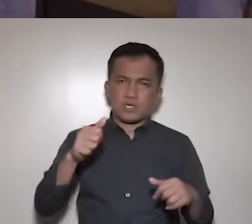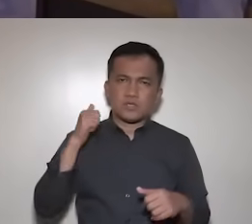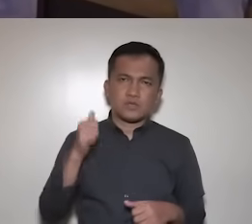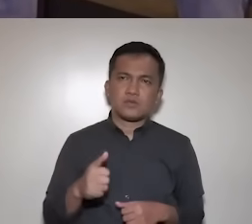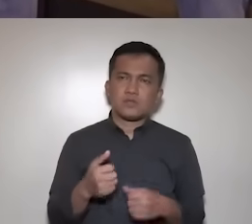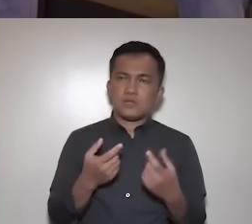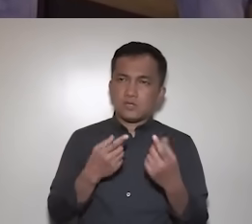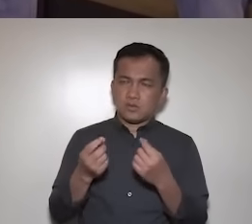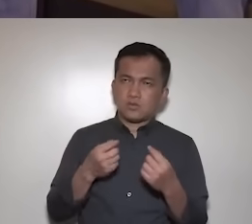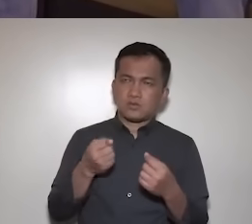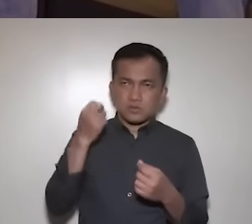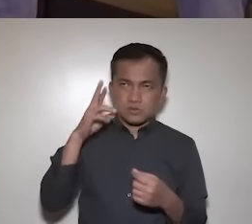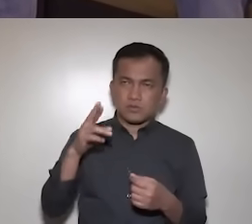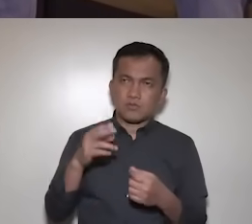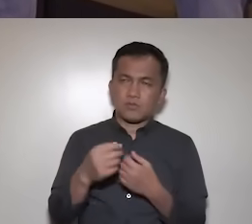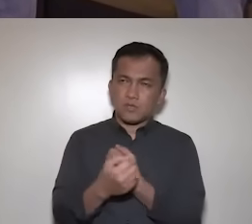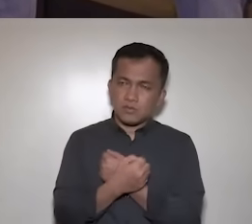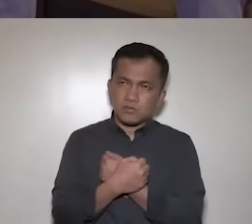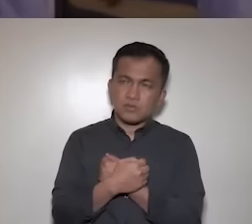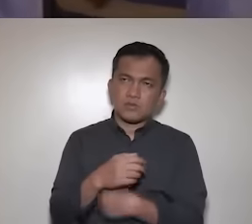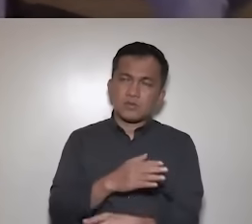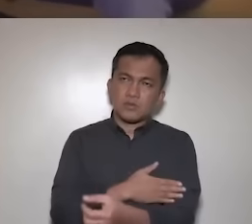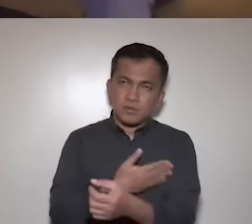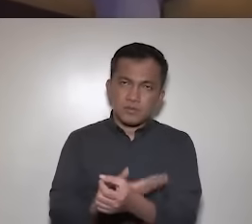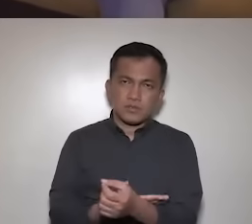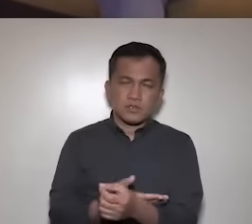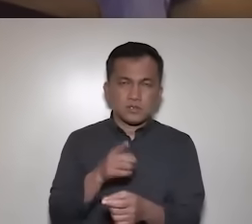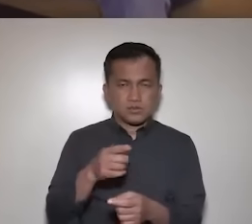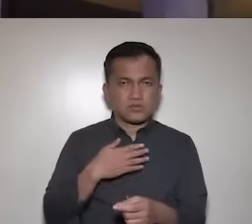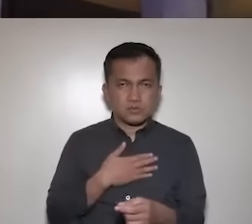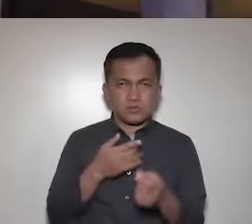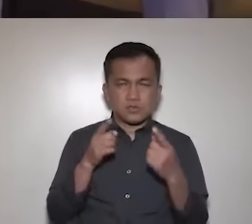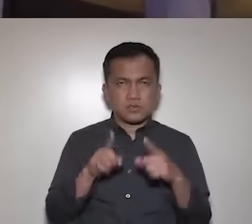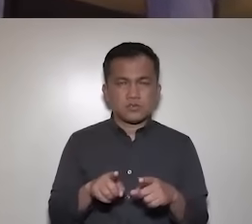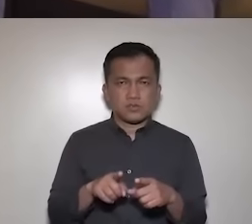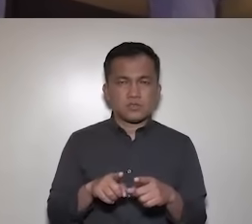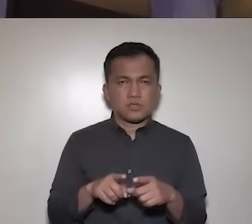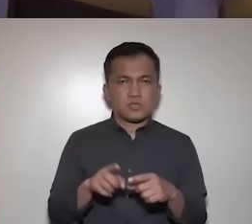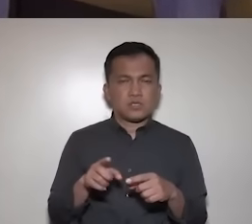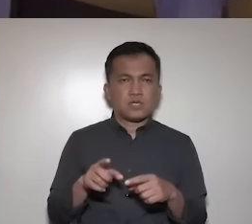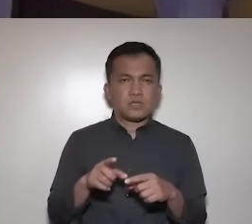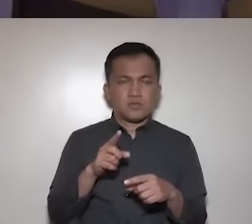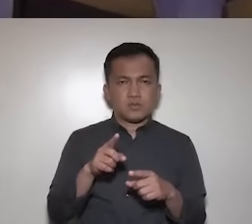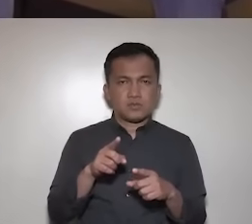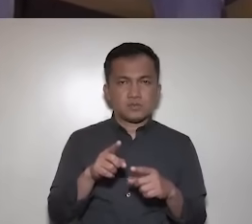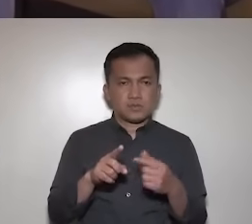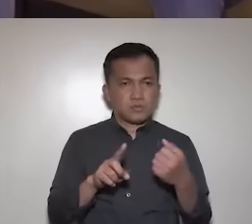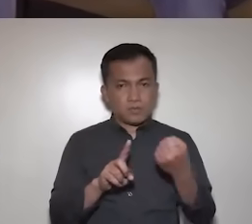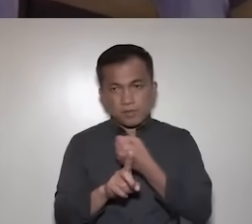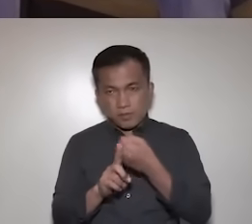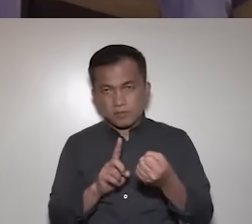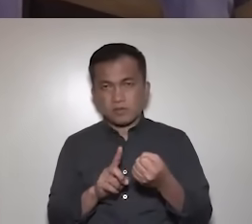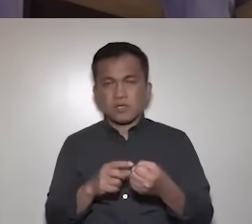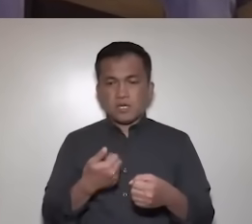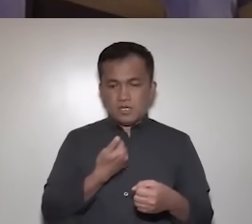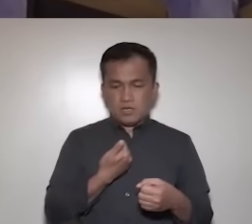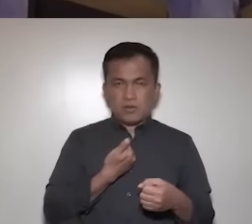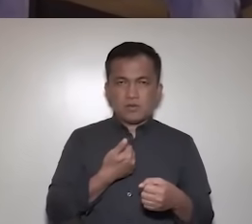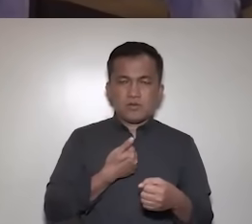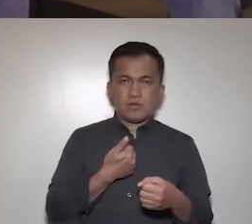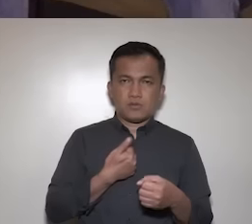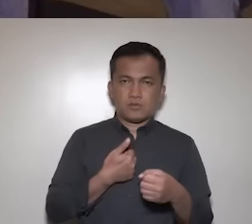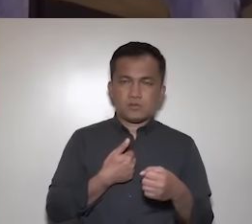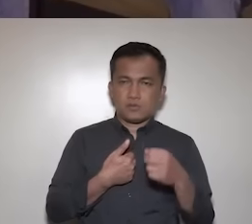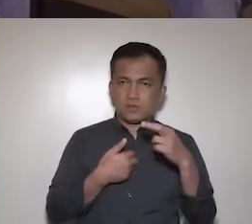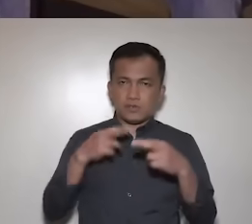gagawin ko po yan, sir, kasi mahal ko yung mga anak ko. Yun ang gusto mangyari. Oras na sinaktan niya ito, ako po mismo,